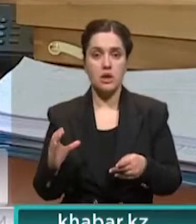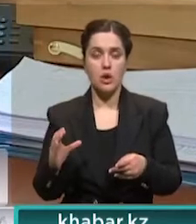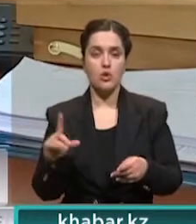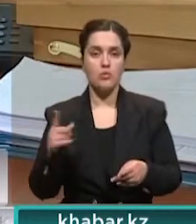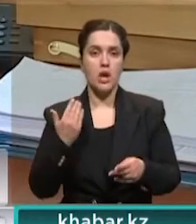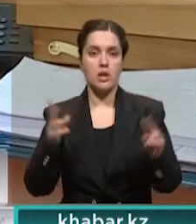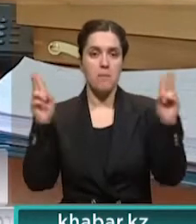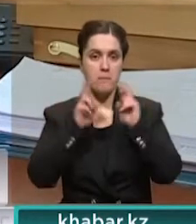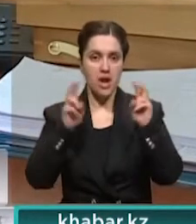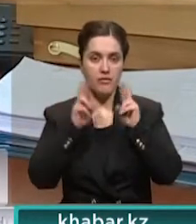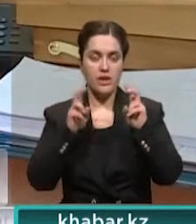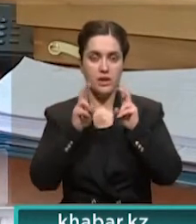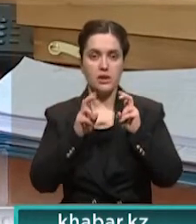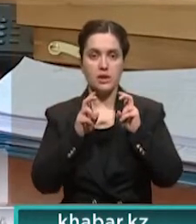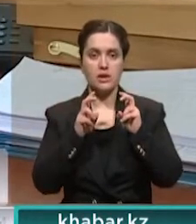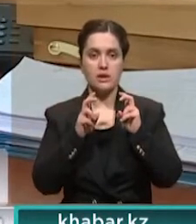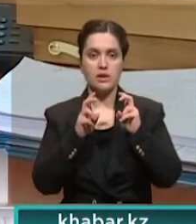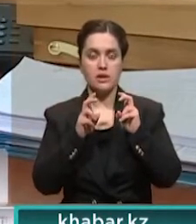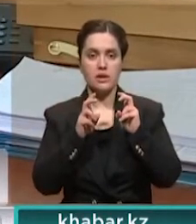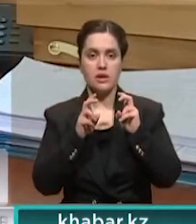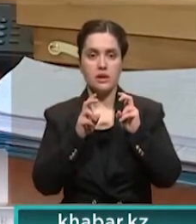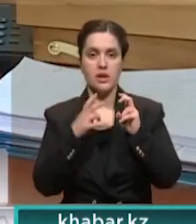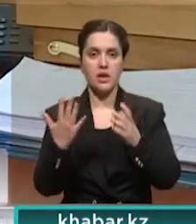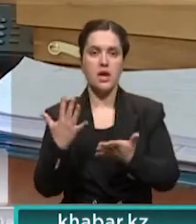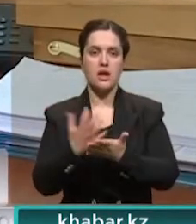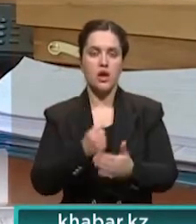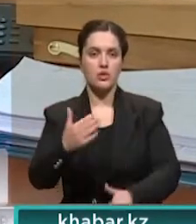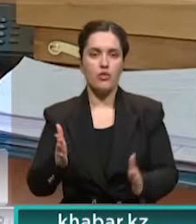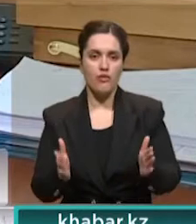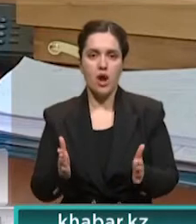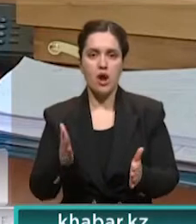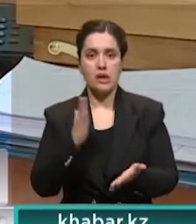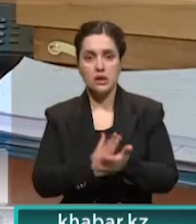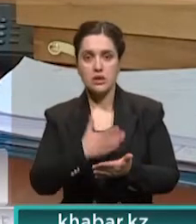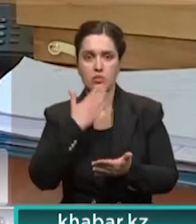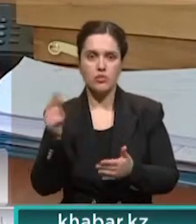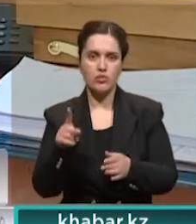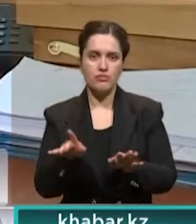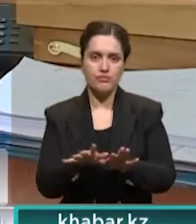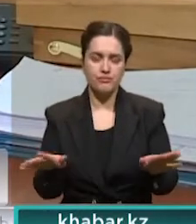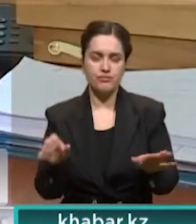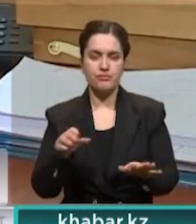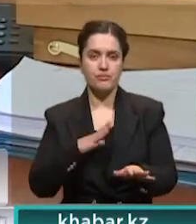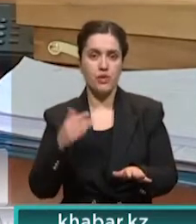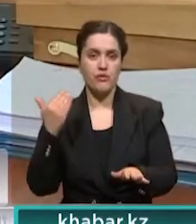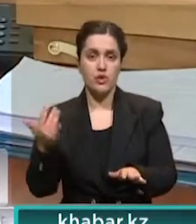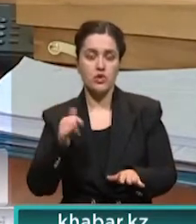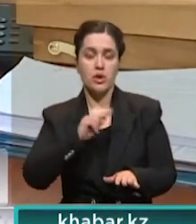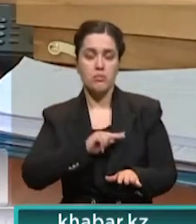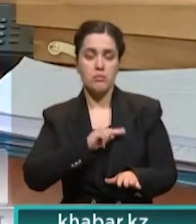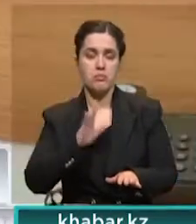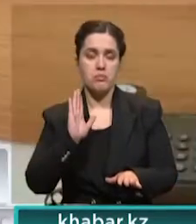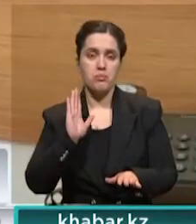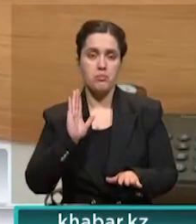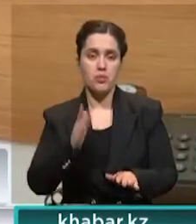они проверили их, скажем, резервуары, нет ли там у них каких-либо течей и так далее. То есть эту работу мы сейчас